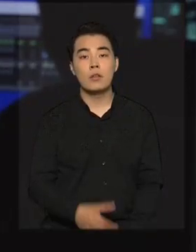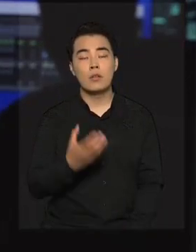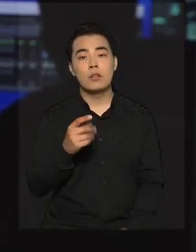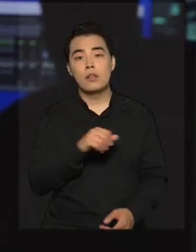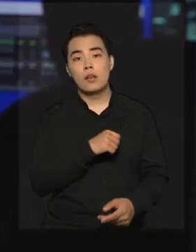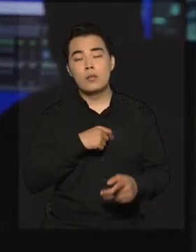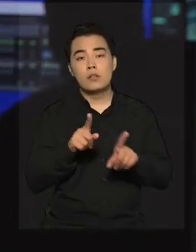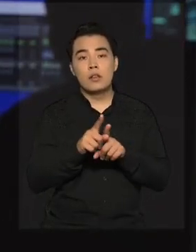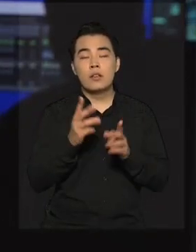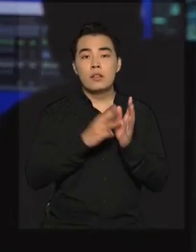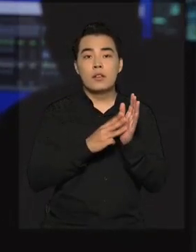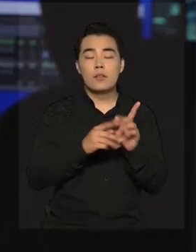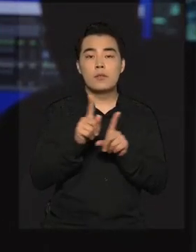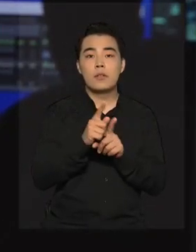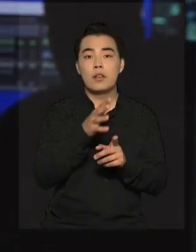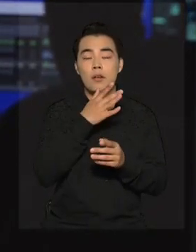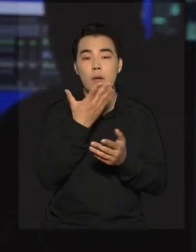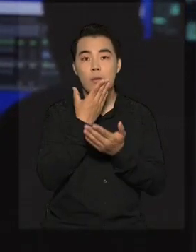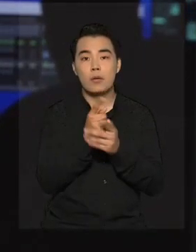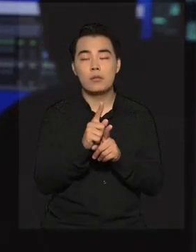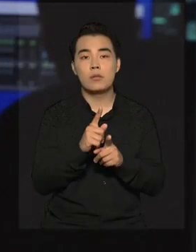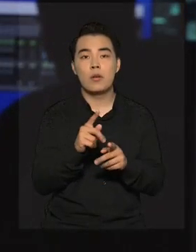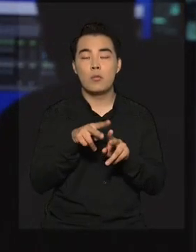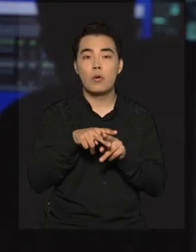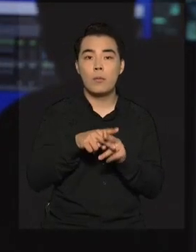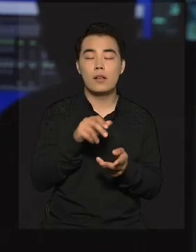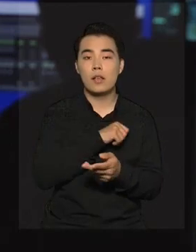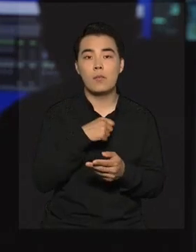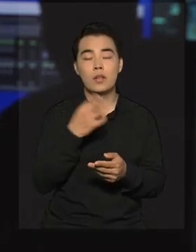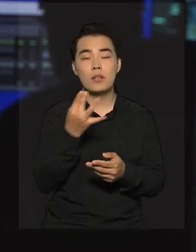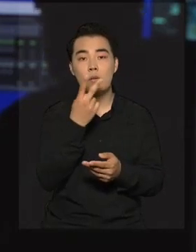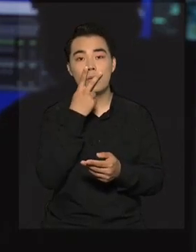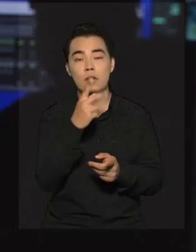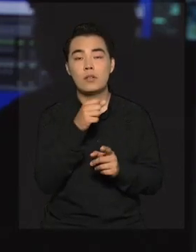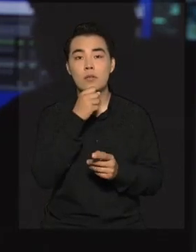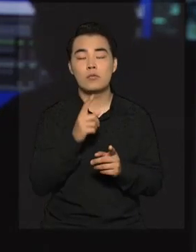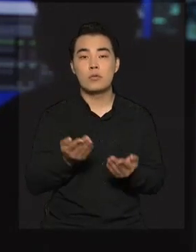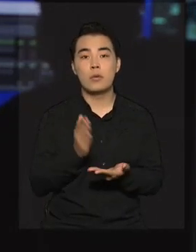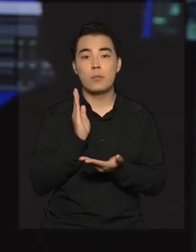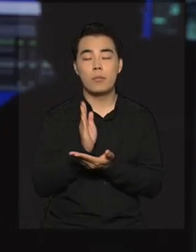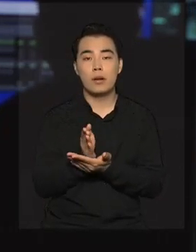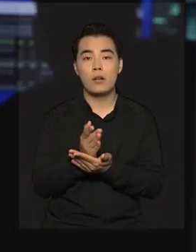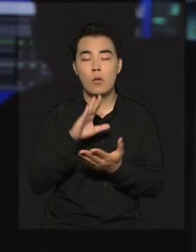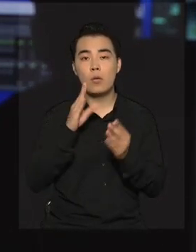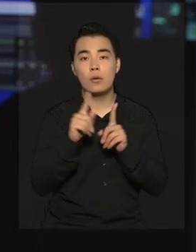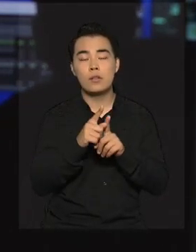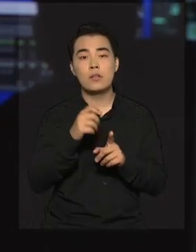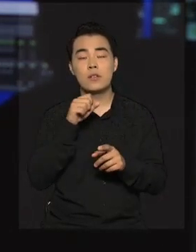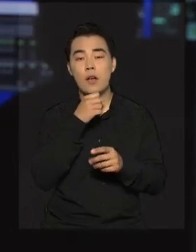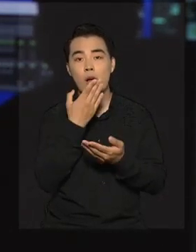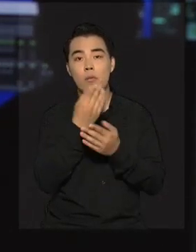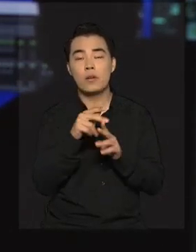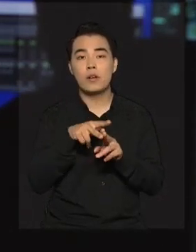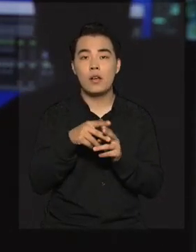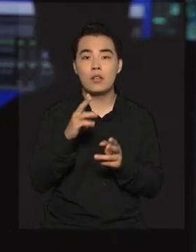Сыр өңірінде 80-ге келсе де серке тартып, көкпардың көрігін қыздырып жүрген қария тұрады. Қарт шабандоздың есім сойы